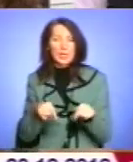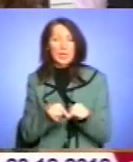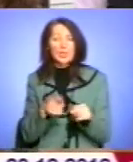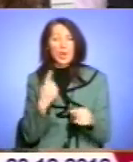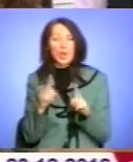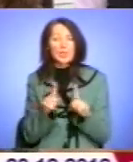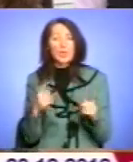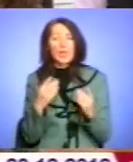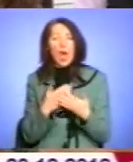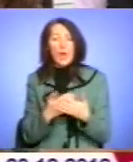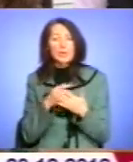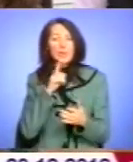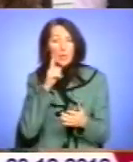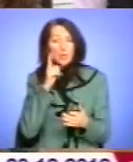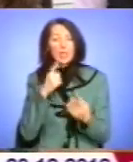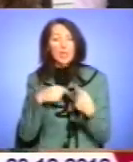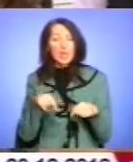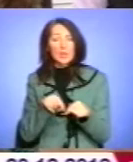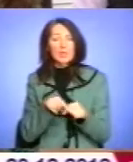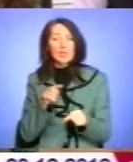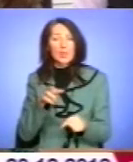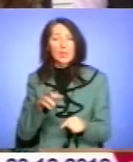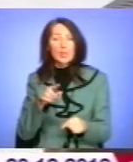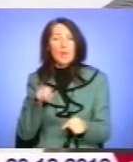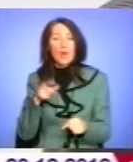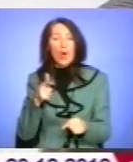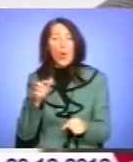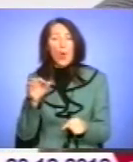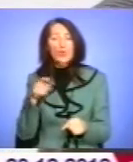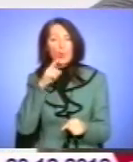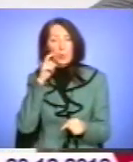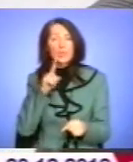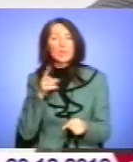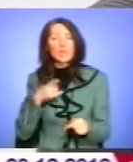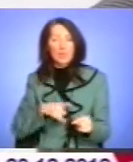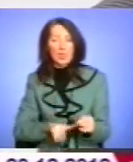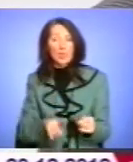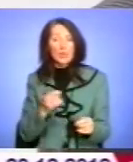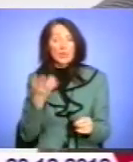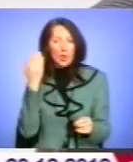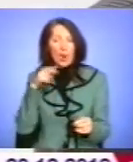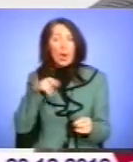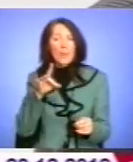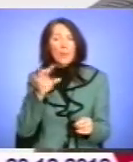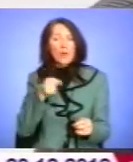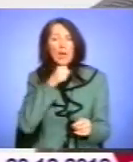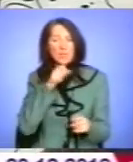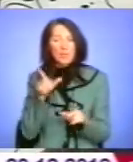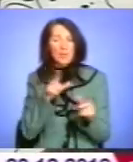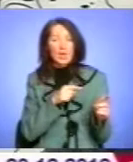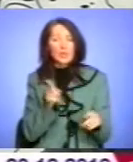активні серед них молодіжні. Мирослав Гочак – українець за походженням. Колись його прадід виїхав з Тернопільської області у